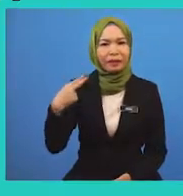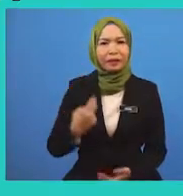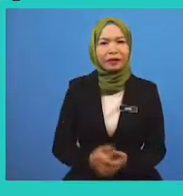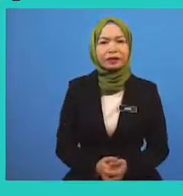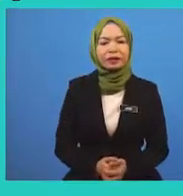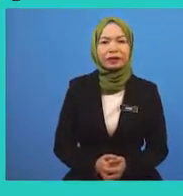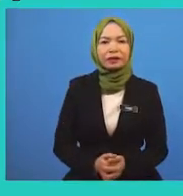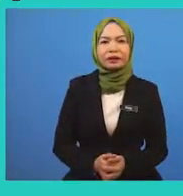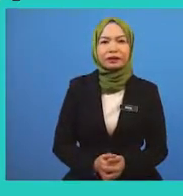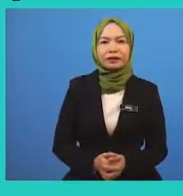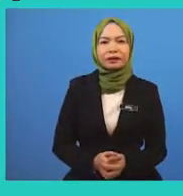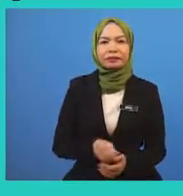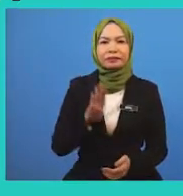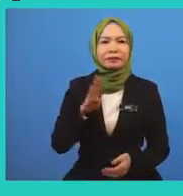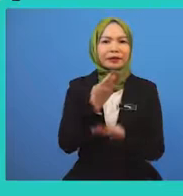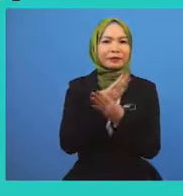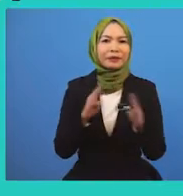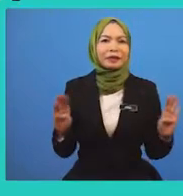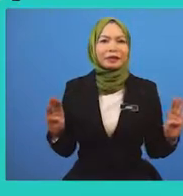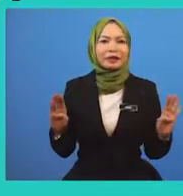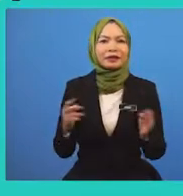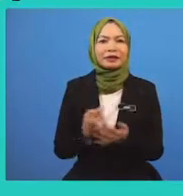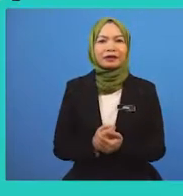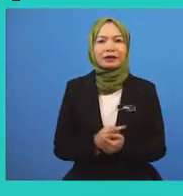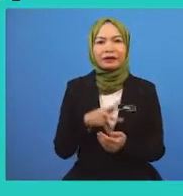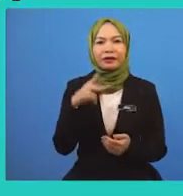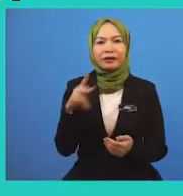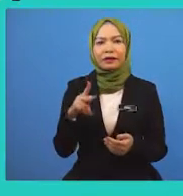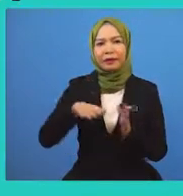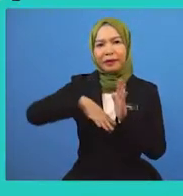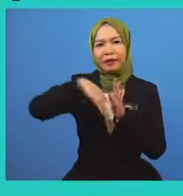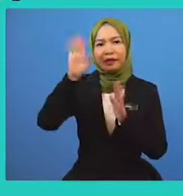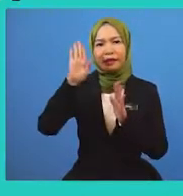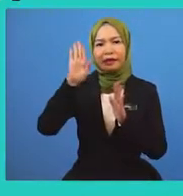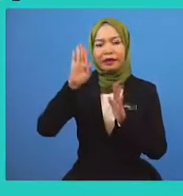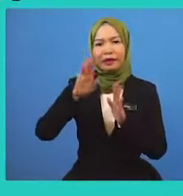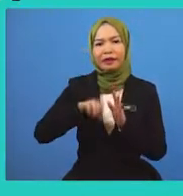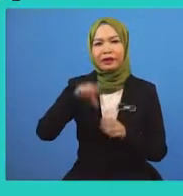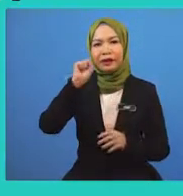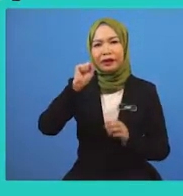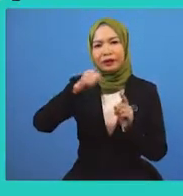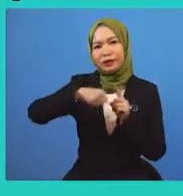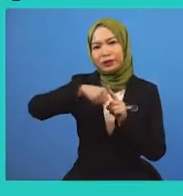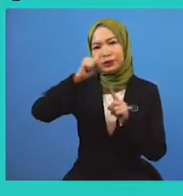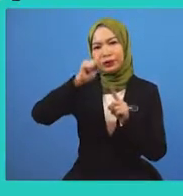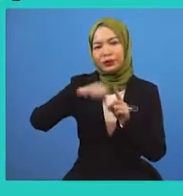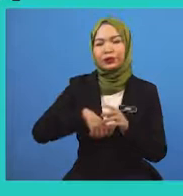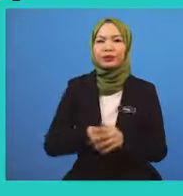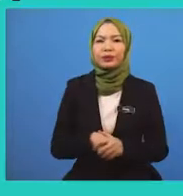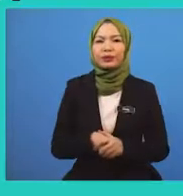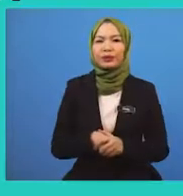ialah meningkat. Ingat ya murid-murid, ha, be, su, kat merujuk kepada tindak